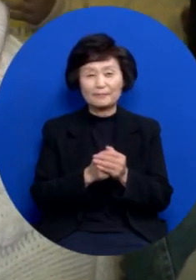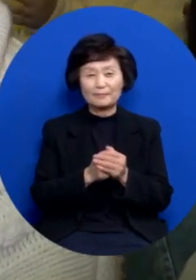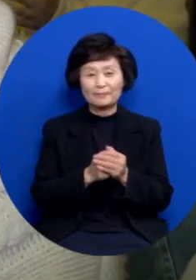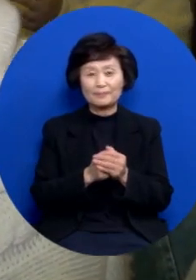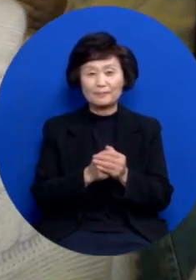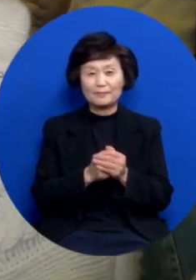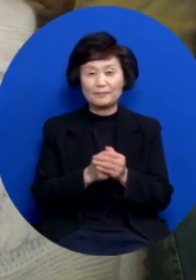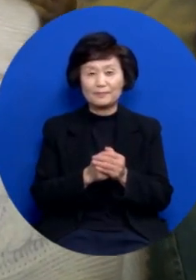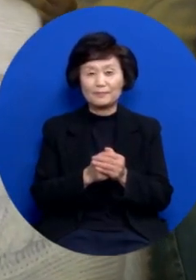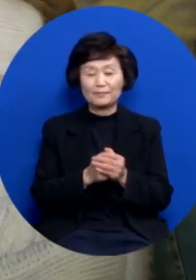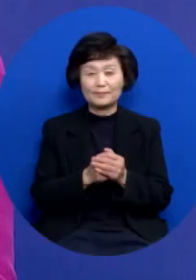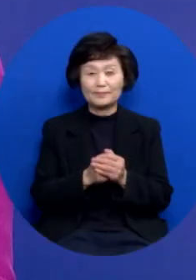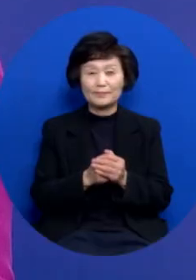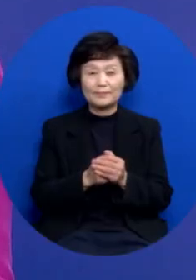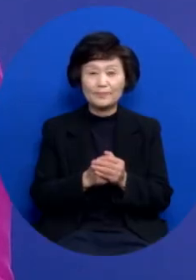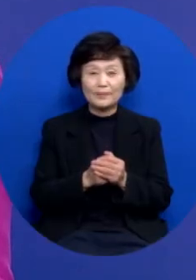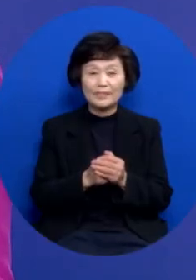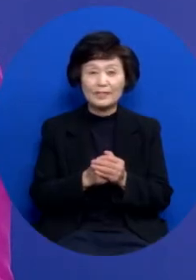장현수입니다.